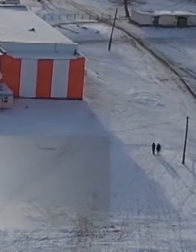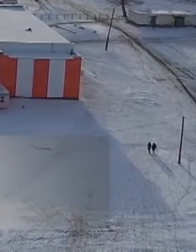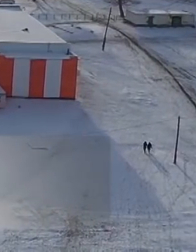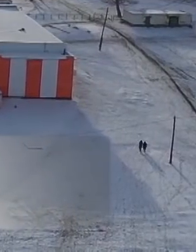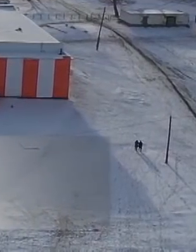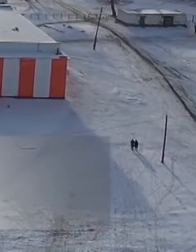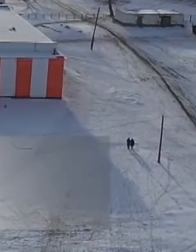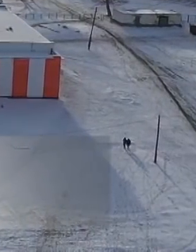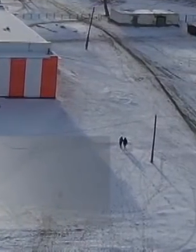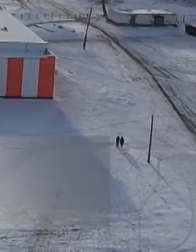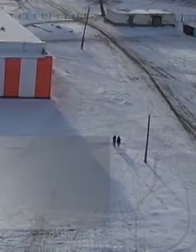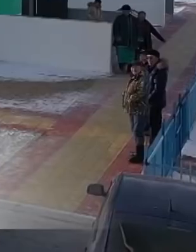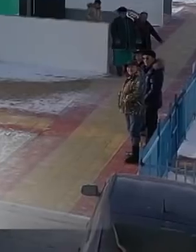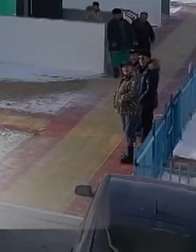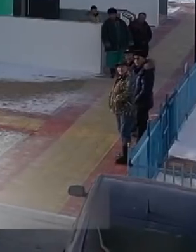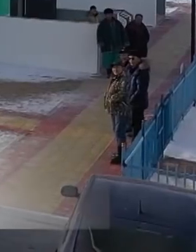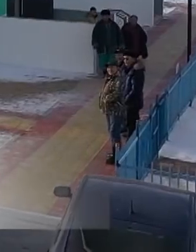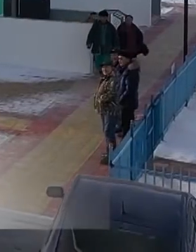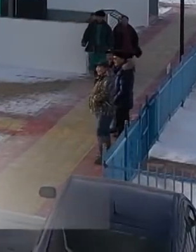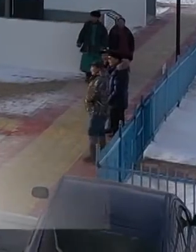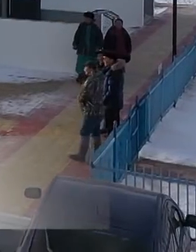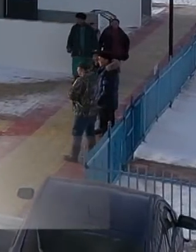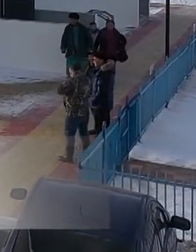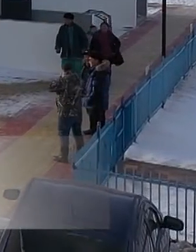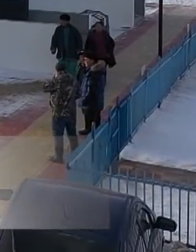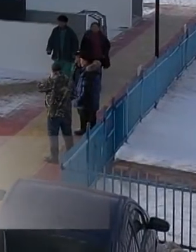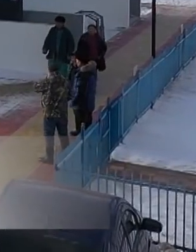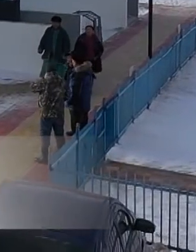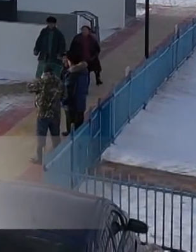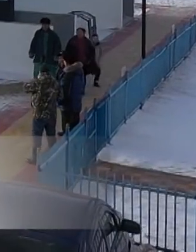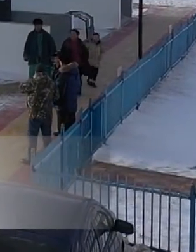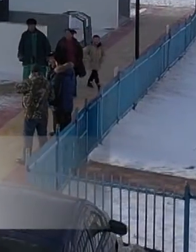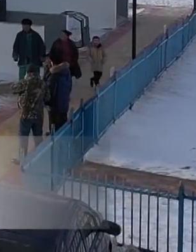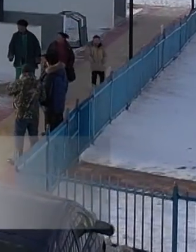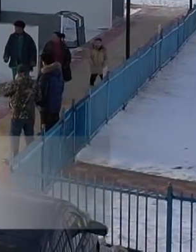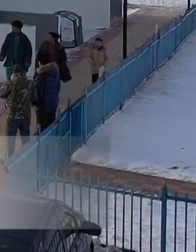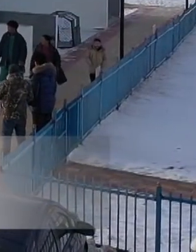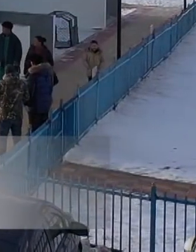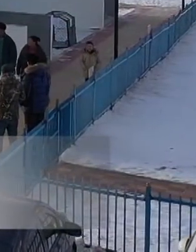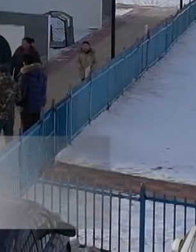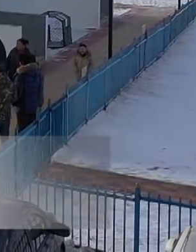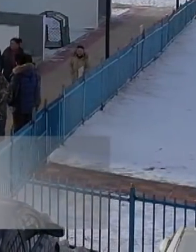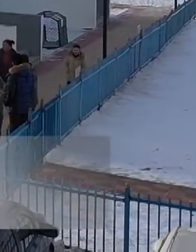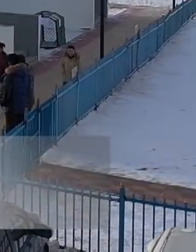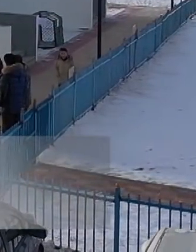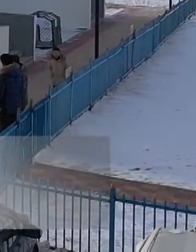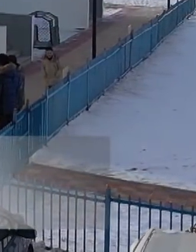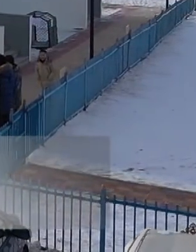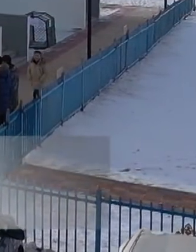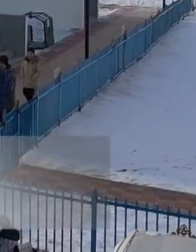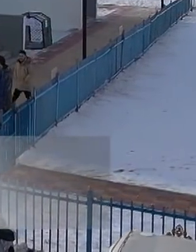сумдад спортын танхим шинээр барьж байгуулах юм а. Ингэснээр Ховд аймгийн бүх сум орчин үеийн шаардлагаан гэсэн спортын танхимтай